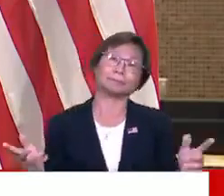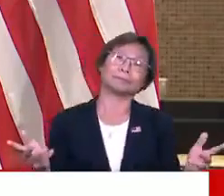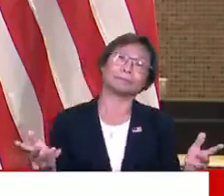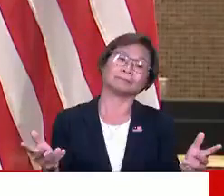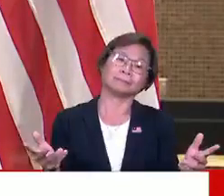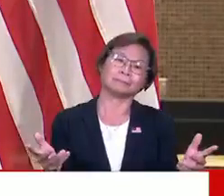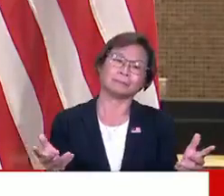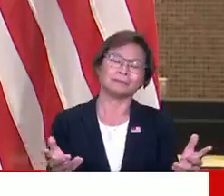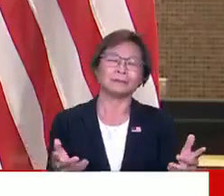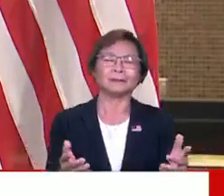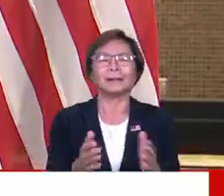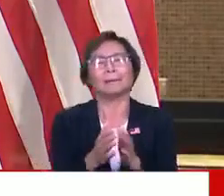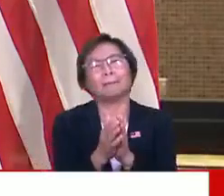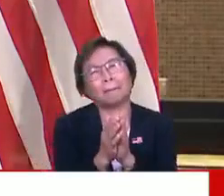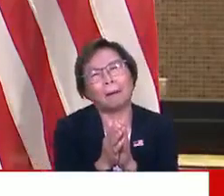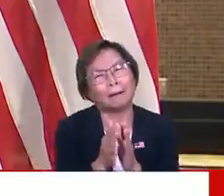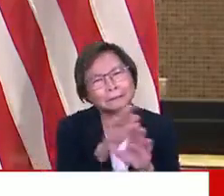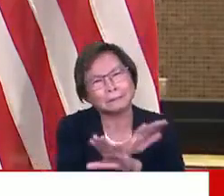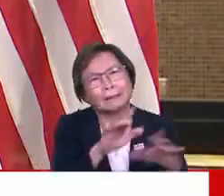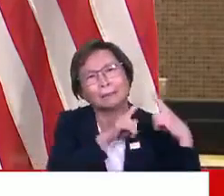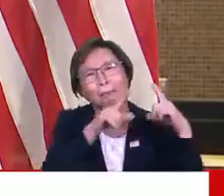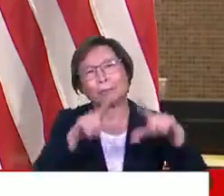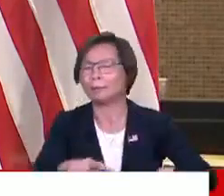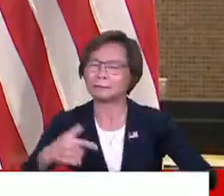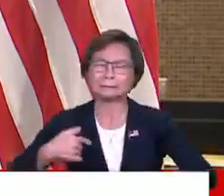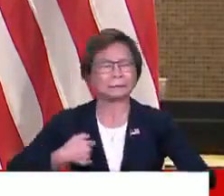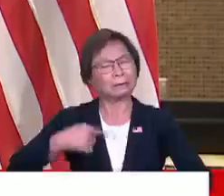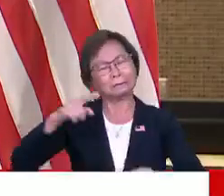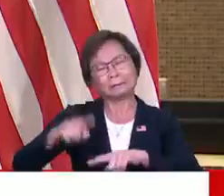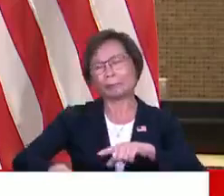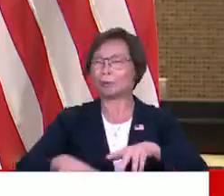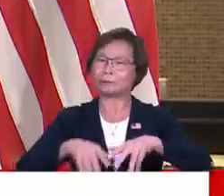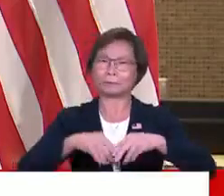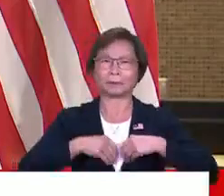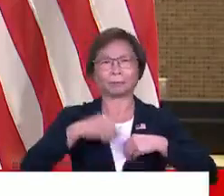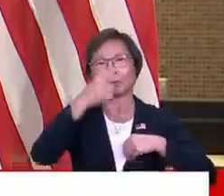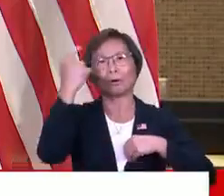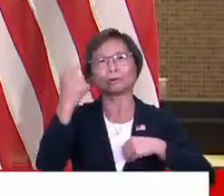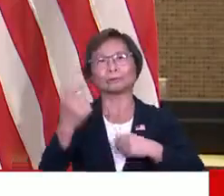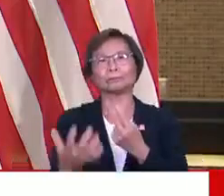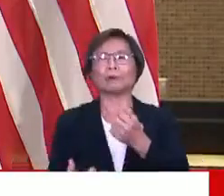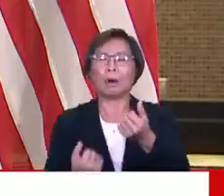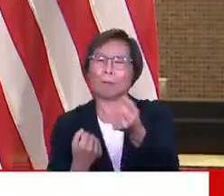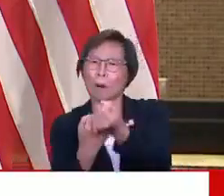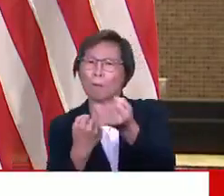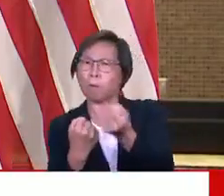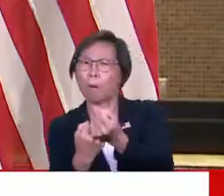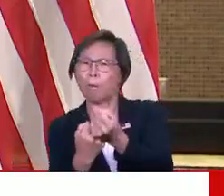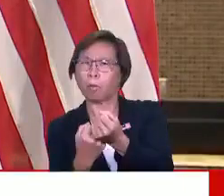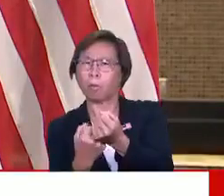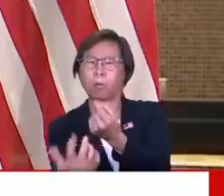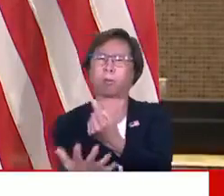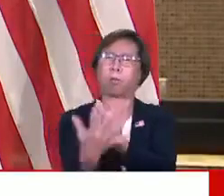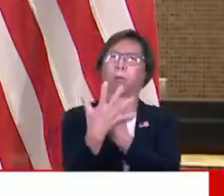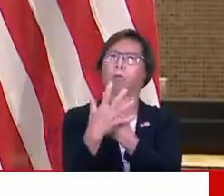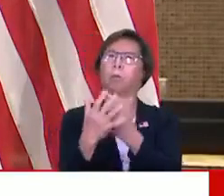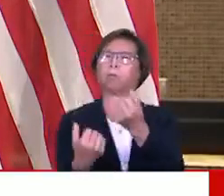tidak dapat saya sambut Hai kadang setelah kehilangan kepercayaan kepercayaan menjadi ahli dewan